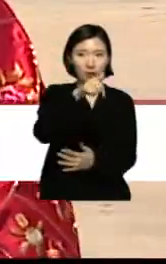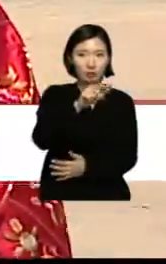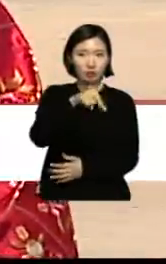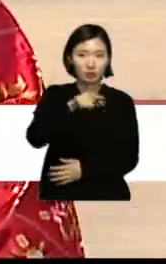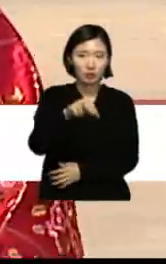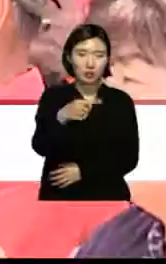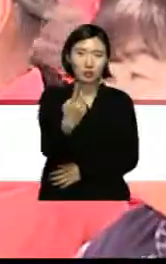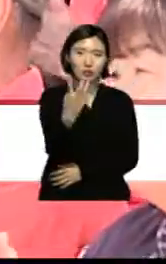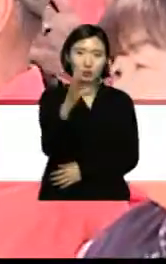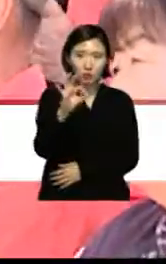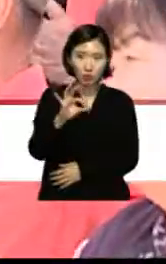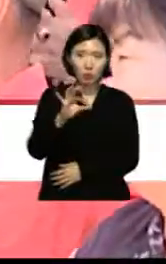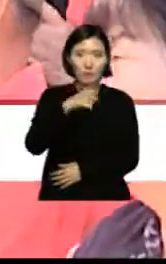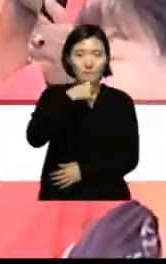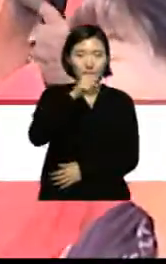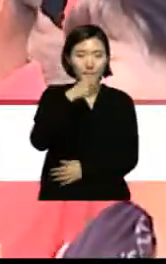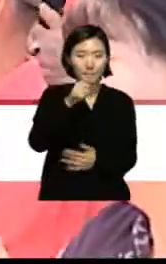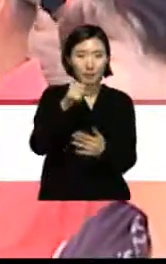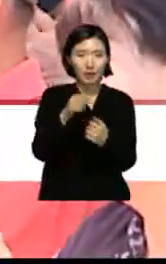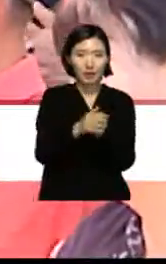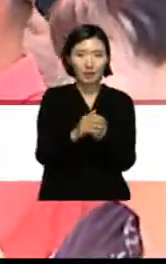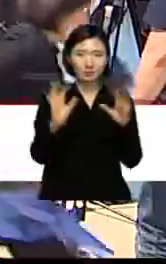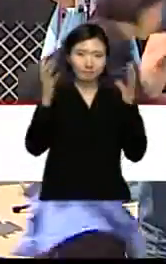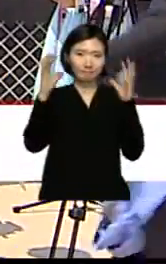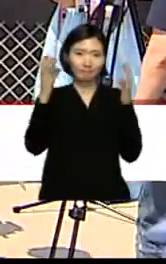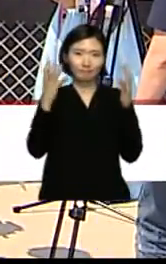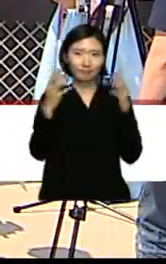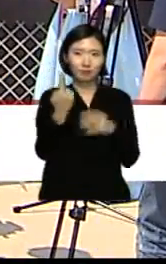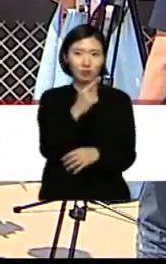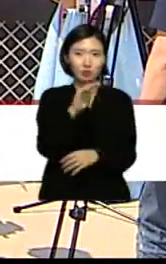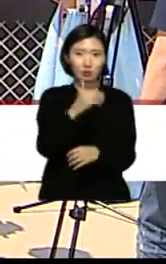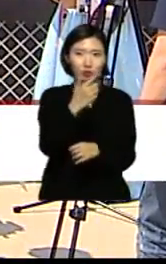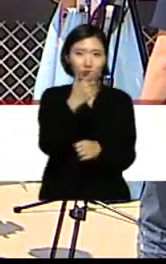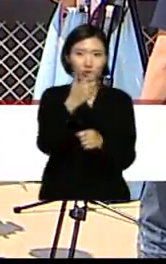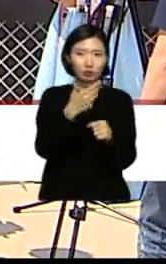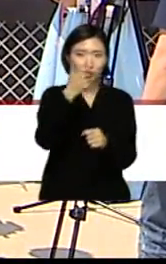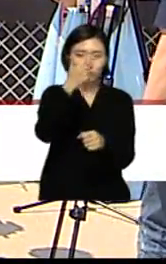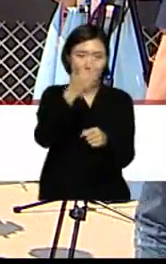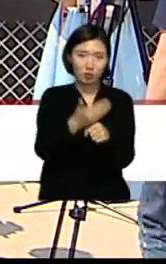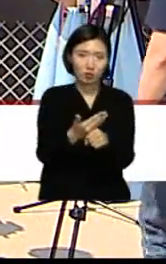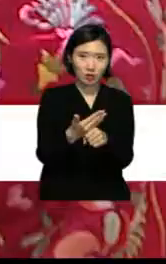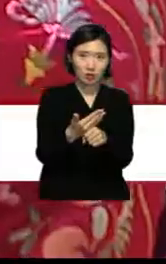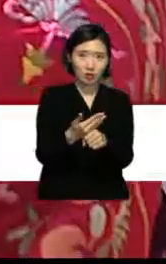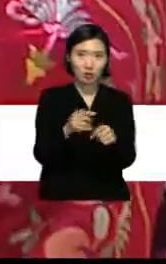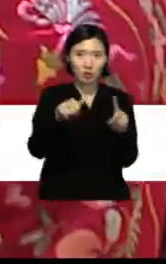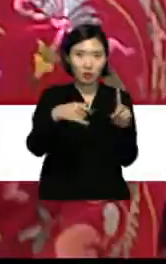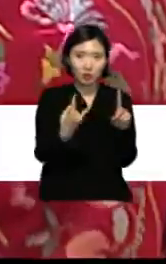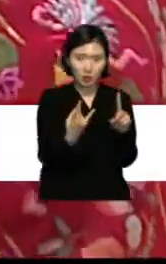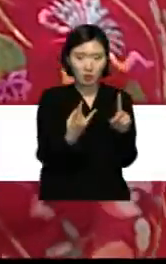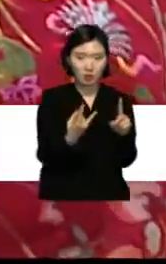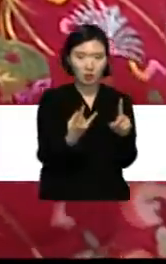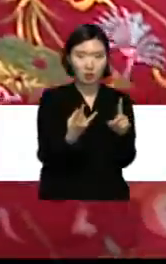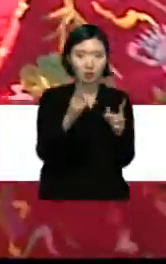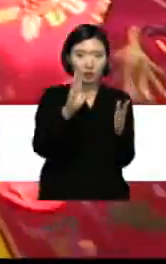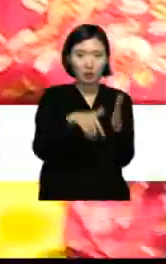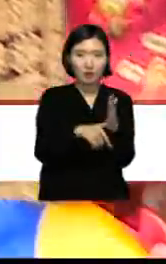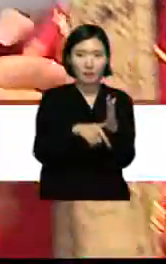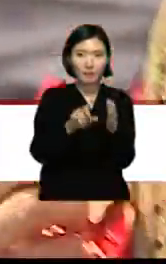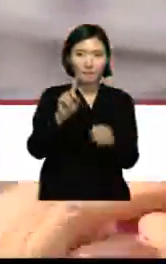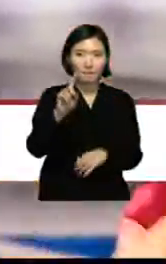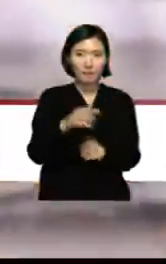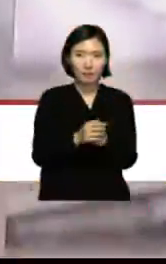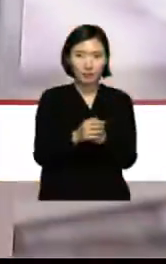관객들은 아낌없는 박수를 보냅니다. 지난 1969년 제1회 신사임당의 날 추대식 당시 백일장